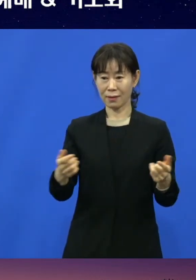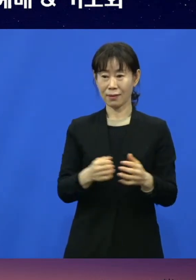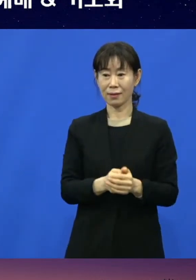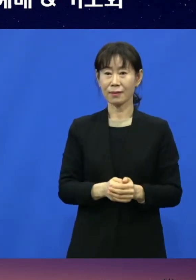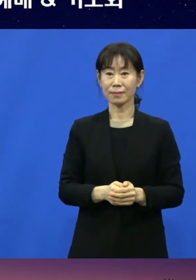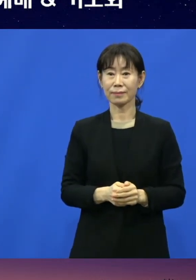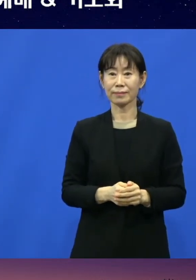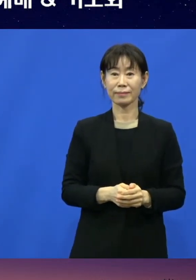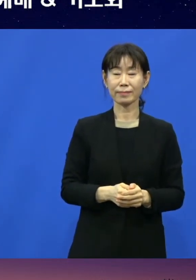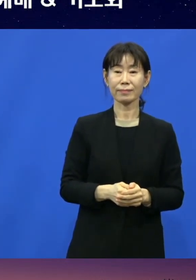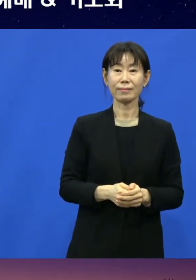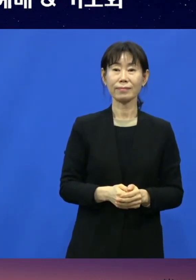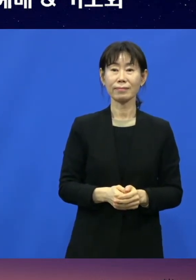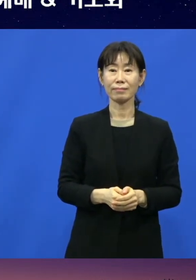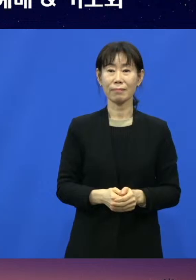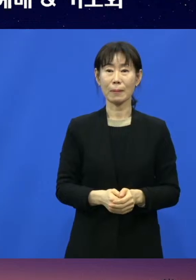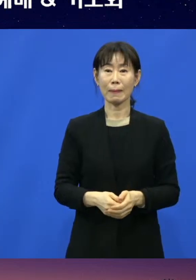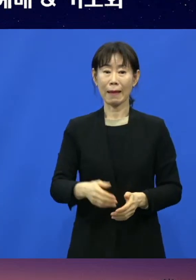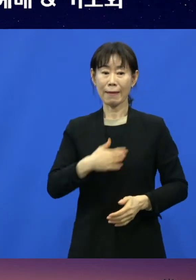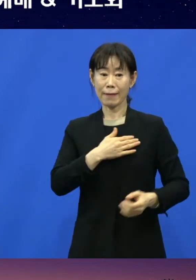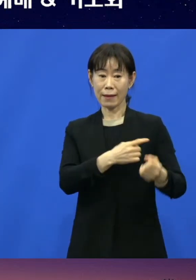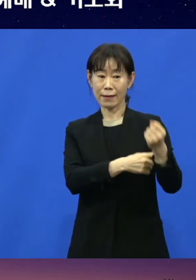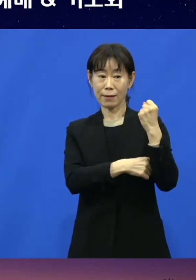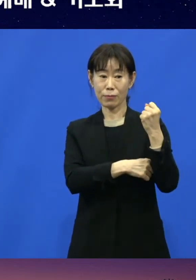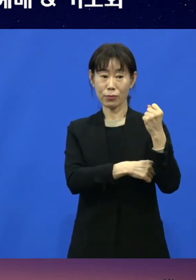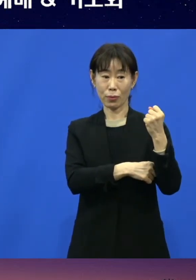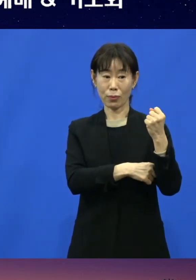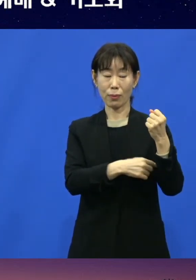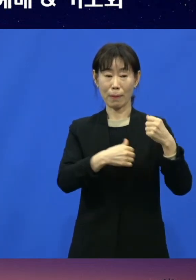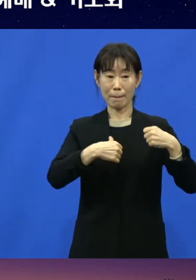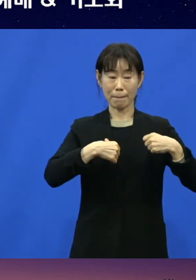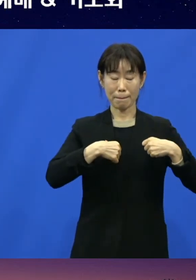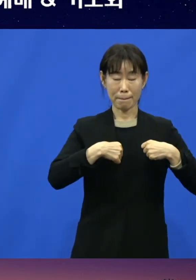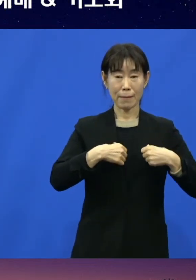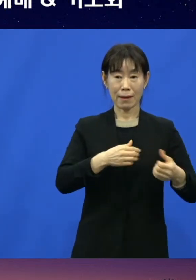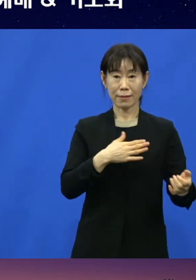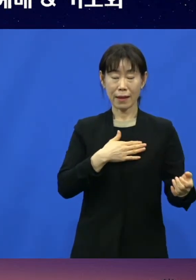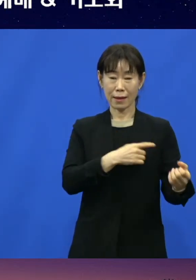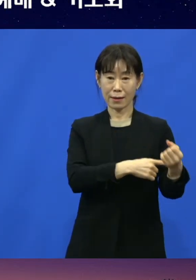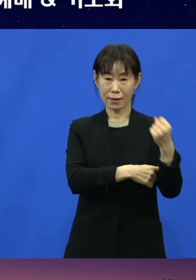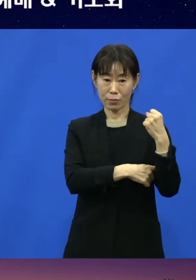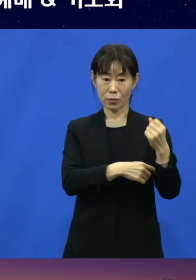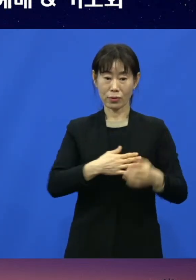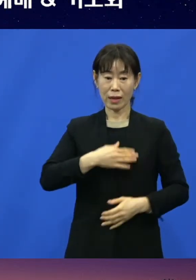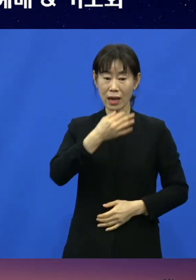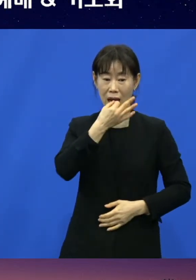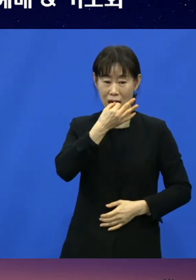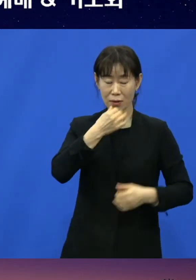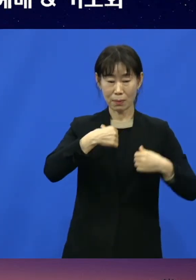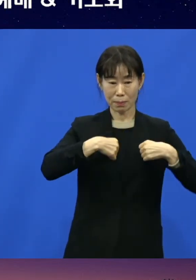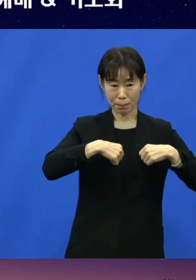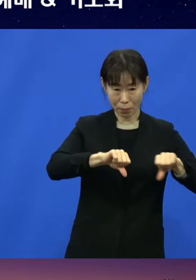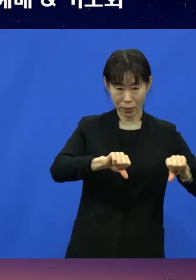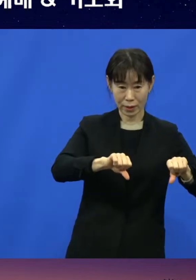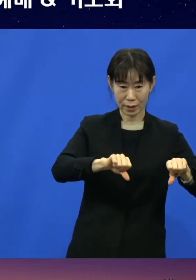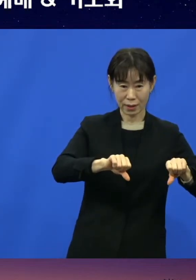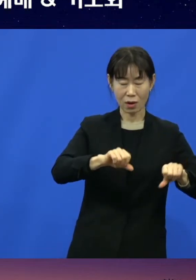여러분, 이것을 내가 포기하려고 해서는 안 되죠. 불가능한 것입니다. 어느 수준까지는 포기할 수 있어요. 근데 신앙생활을 하는